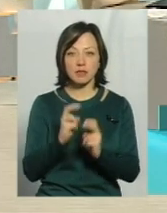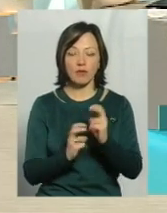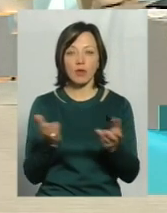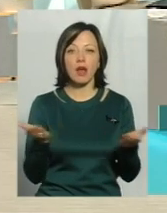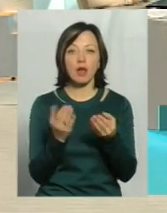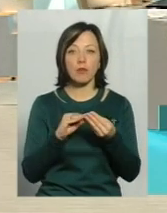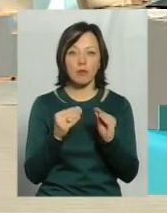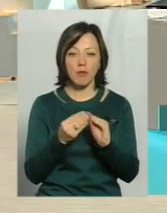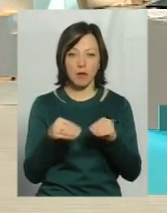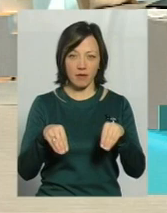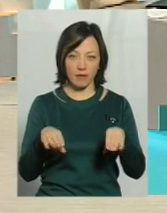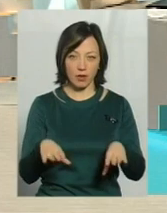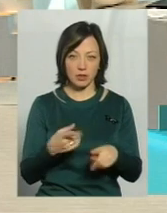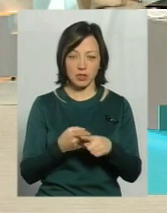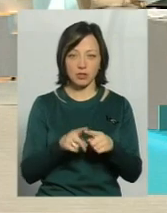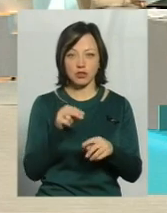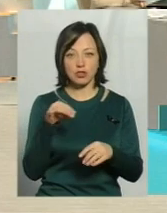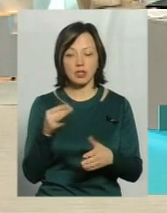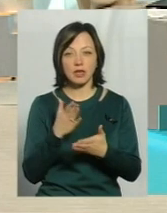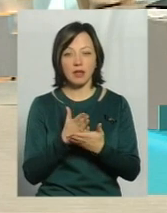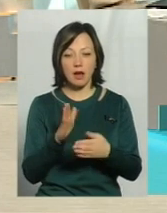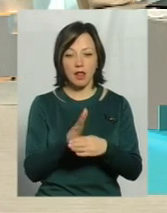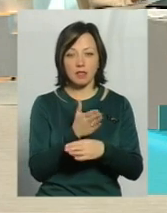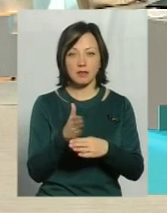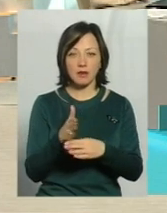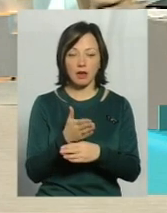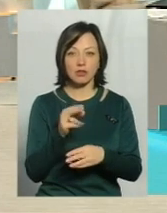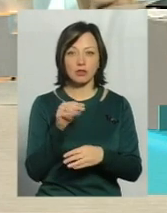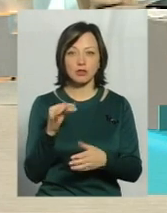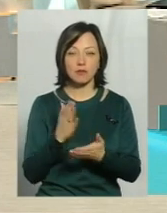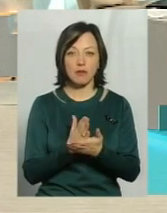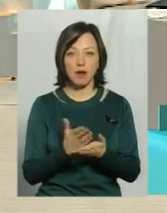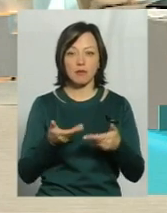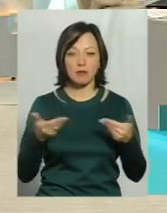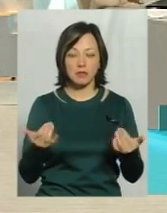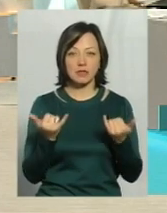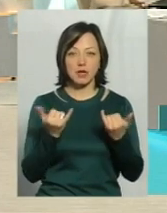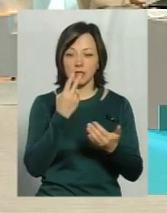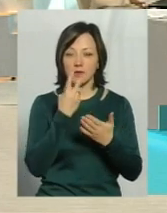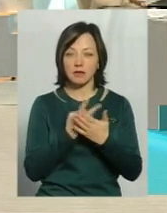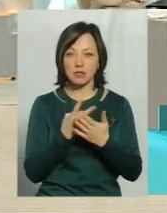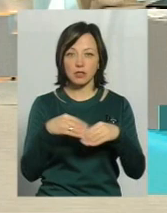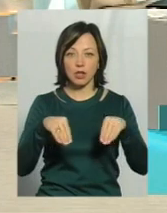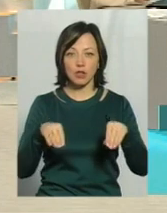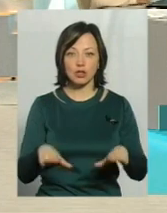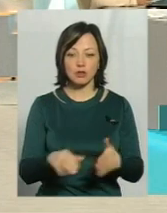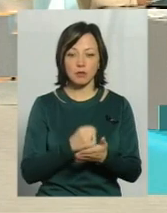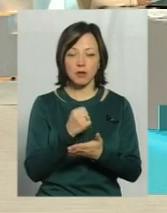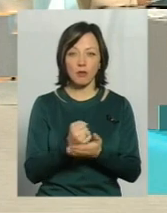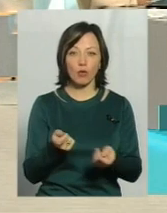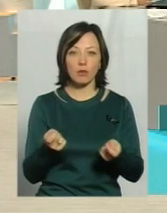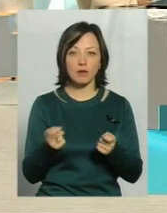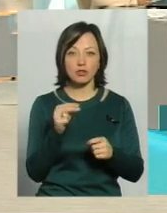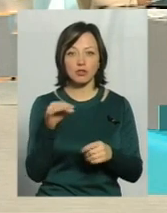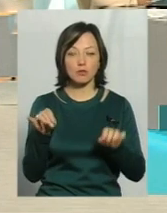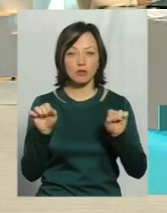які проблеми вони вирішать? І чи є їх класифікація? Чи маємо ми зараз дивитися ж таки на ті рішення, які приймають управлінці?